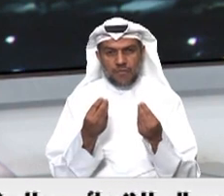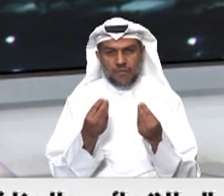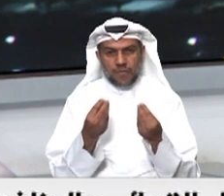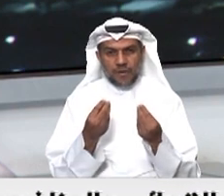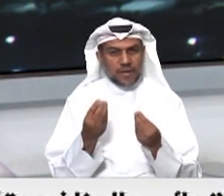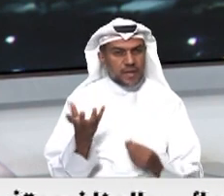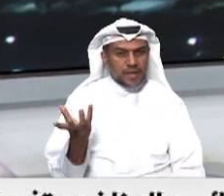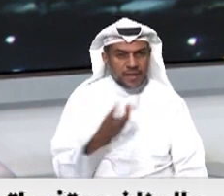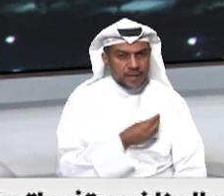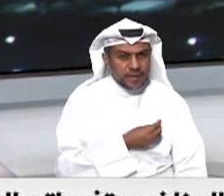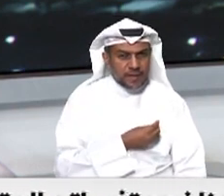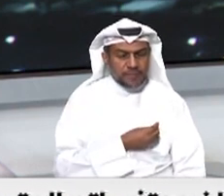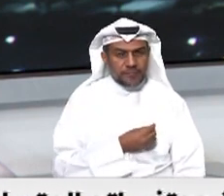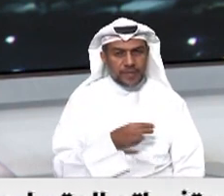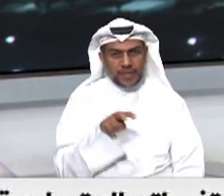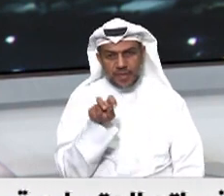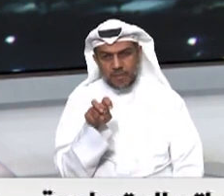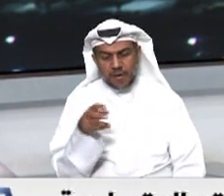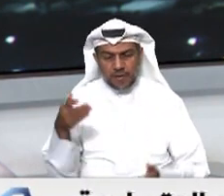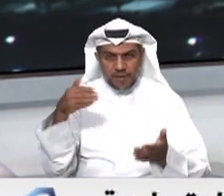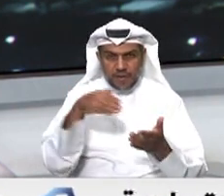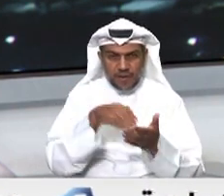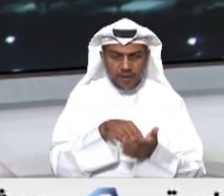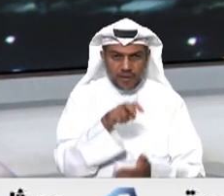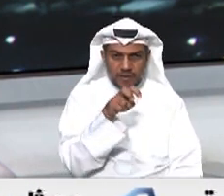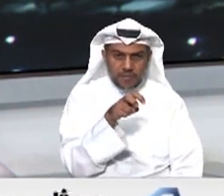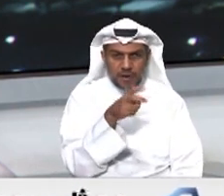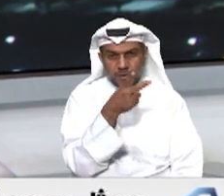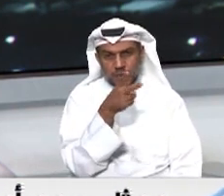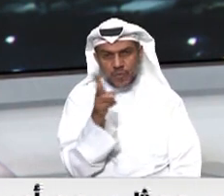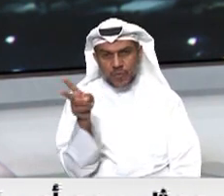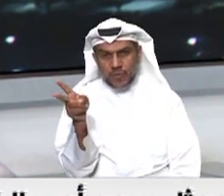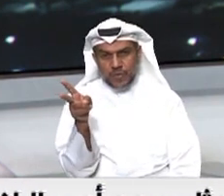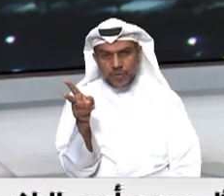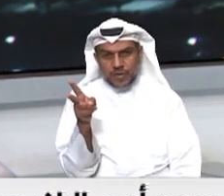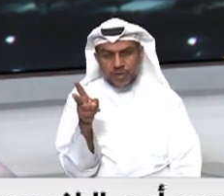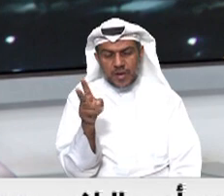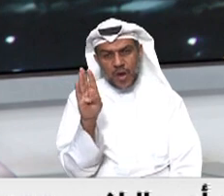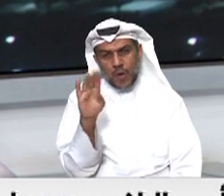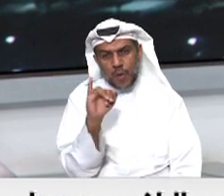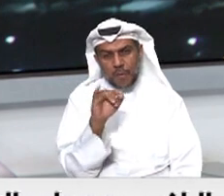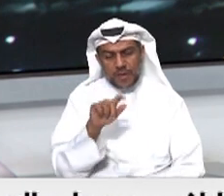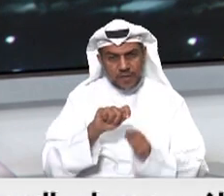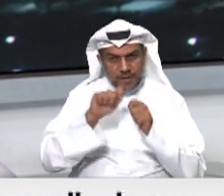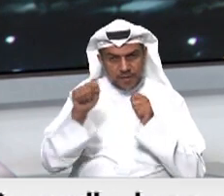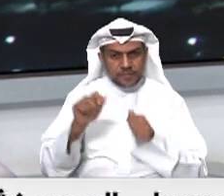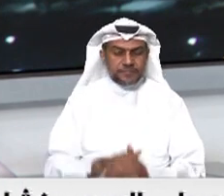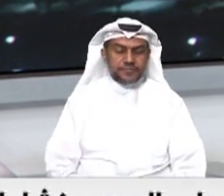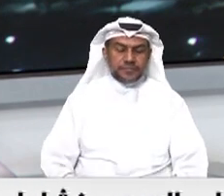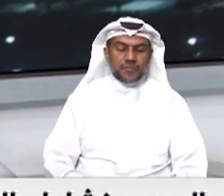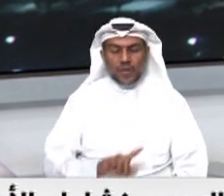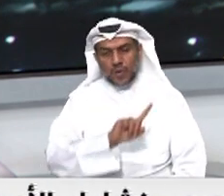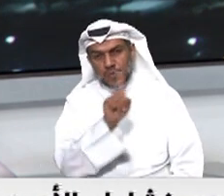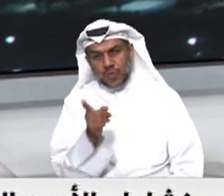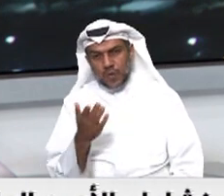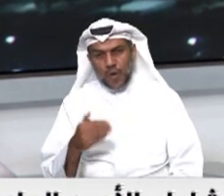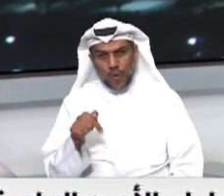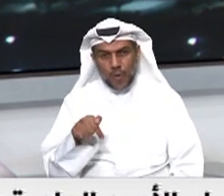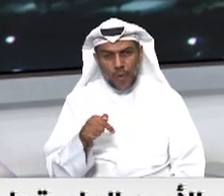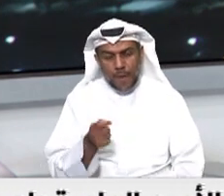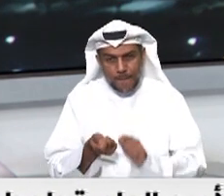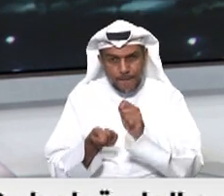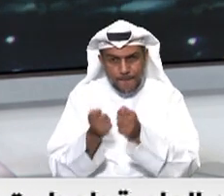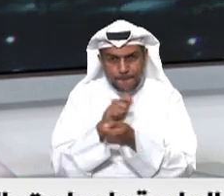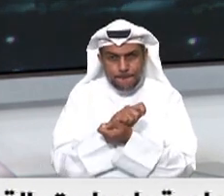سرعتها بشكل عام ما بين 8 الى 28 كيلر في الساعه وايضا اعزائي المشاهدين اليوم هو بدايه الاعتدال